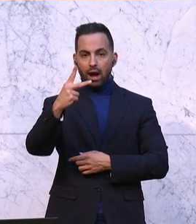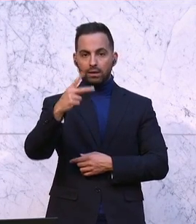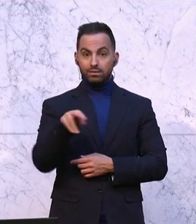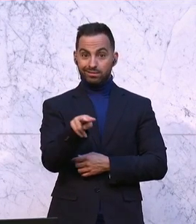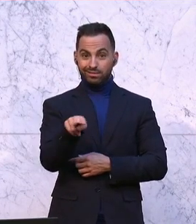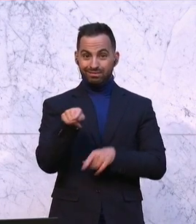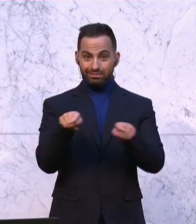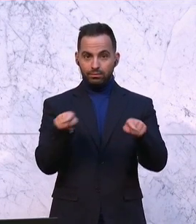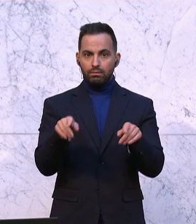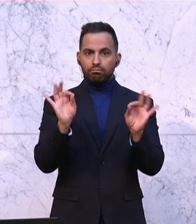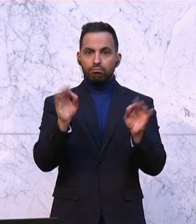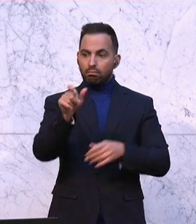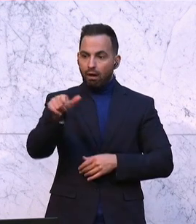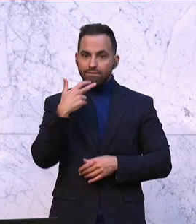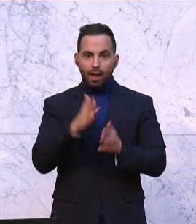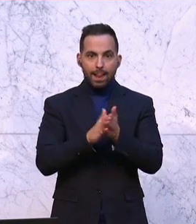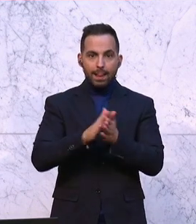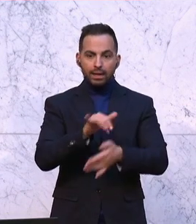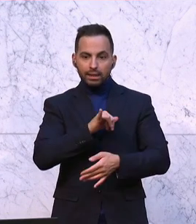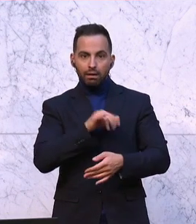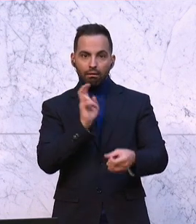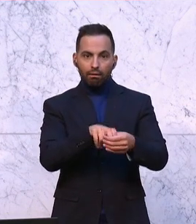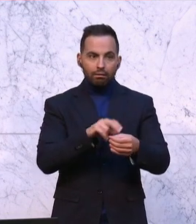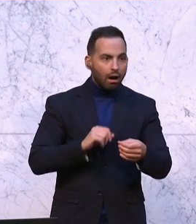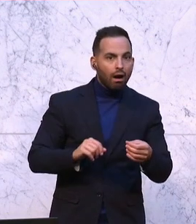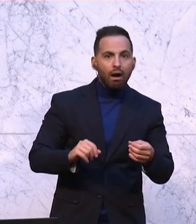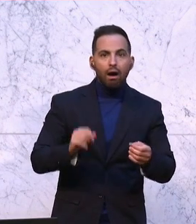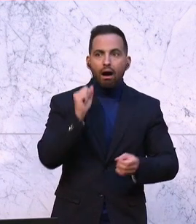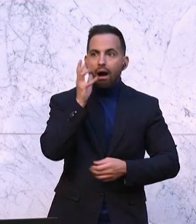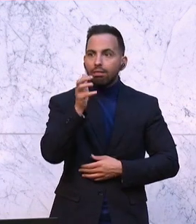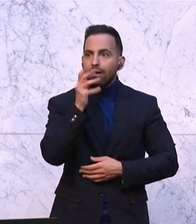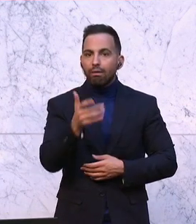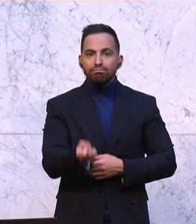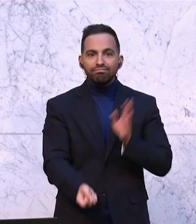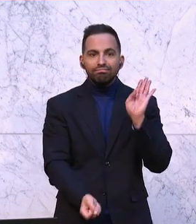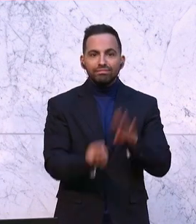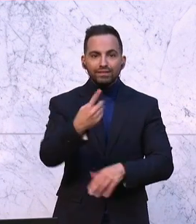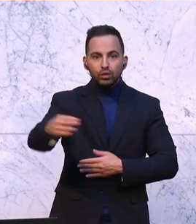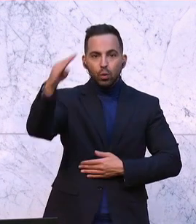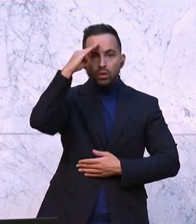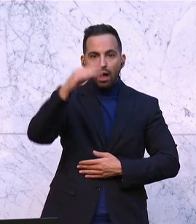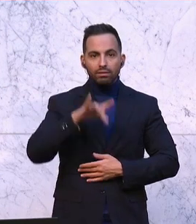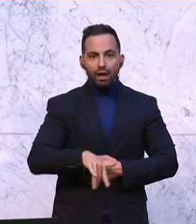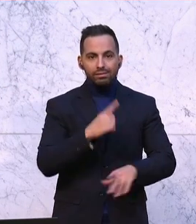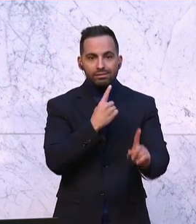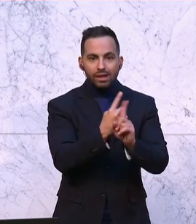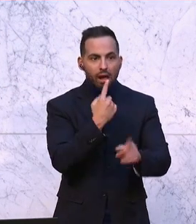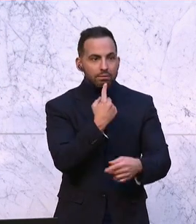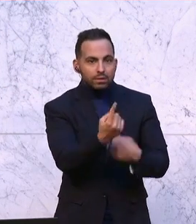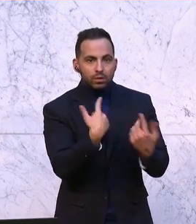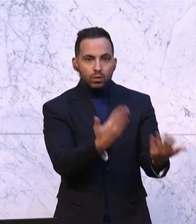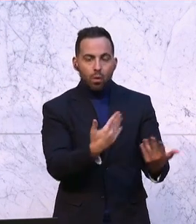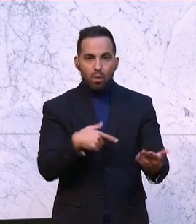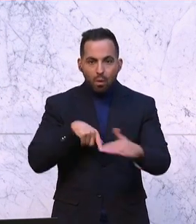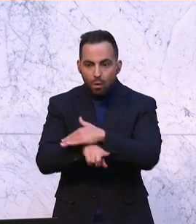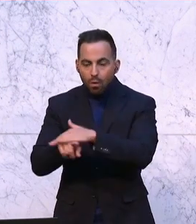perfekte Gelegenheit für Interessierte, Einblicke in den Alltag, in die Aufgaben von Soldatinnen und Soldaten aus erster Hand zu erhalten. Oder